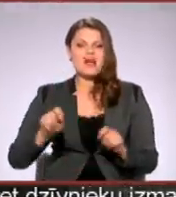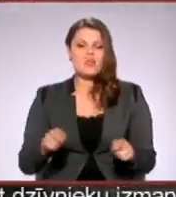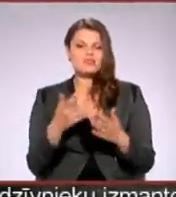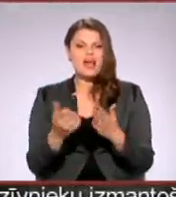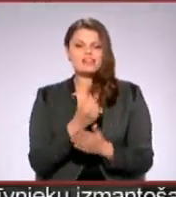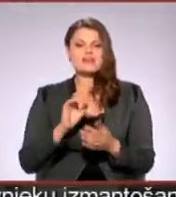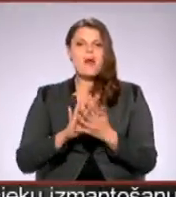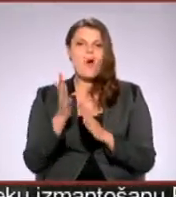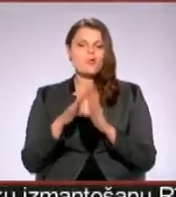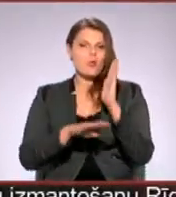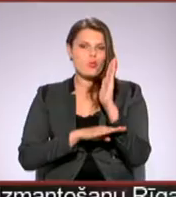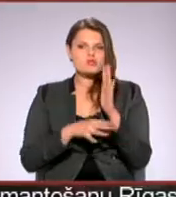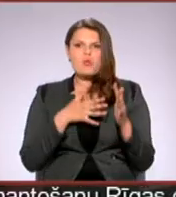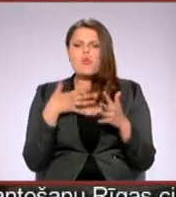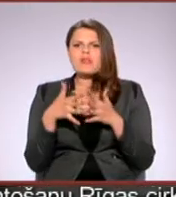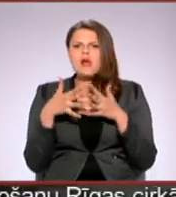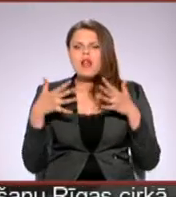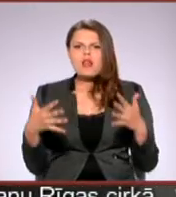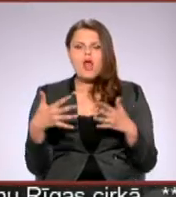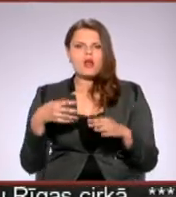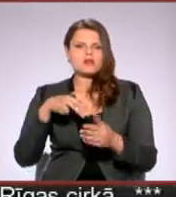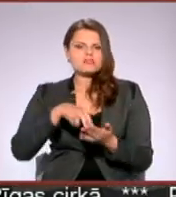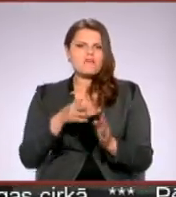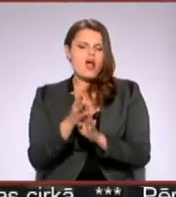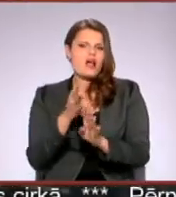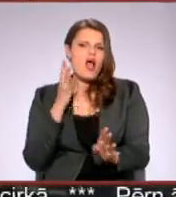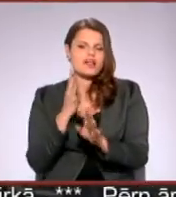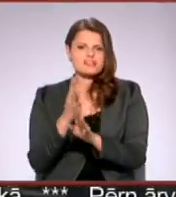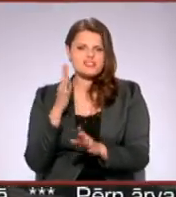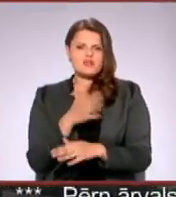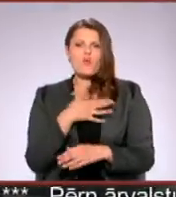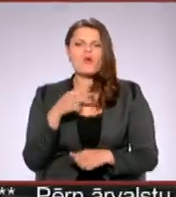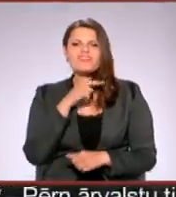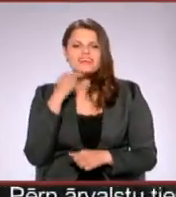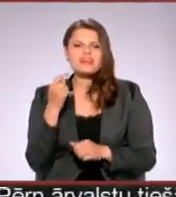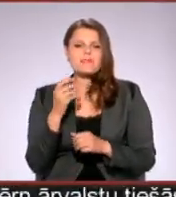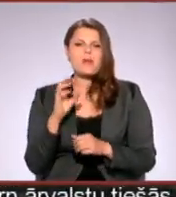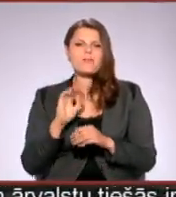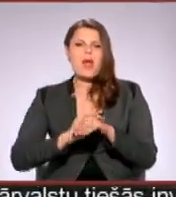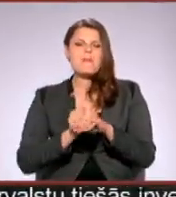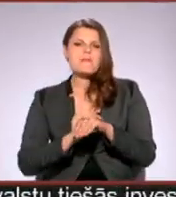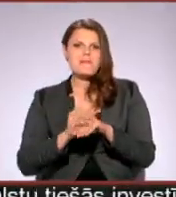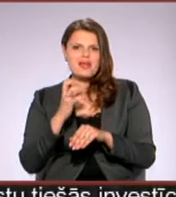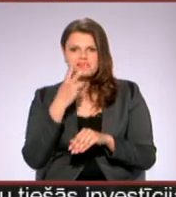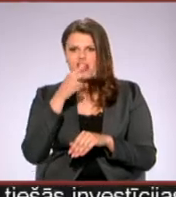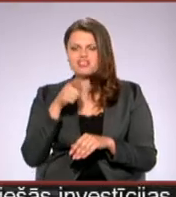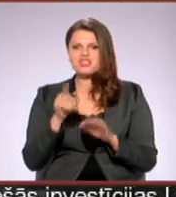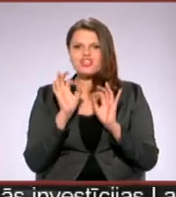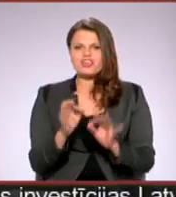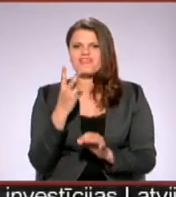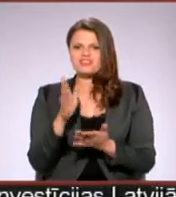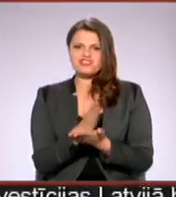augļu kociņiem dažbrīd ir tik liela, ka sastājas pat garum garā rinda. Ļoti gribam persiku un ieraudzējām, ka tieši šīs divas šķirnes ir tieši